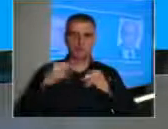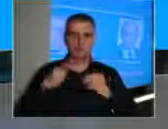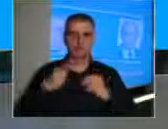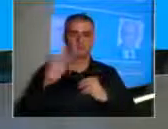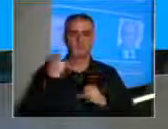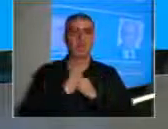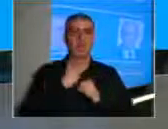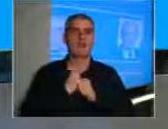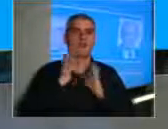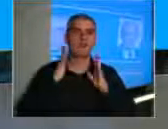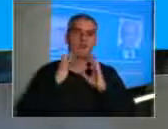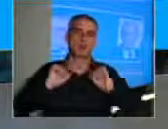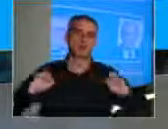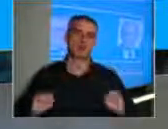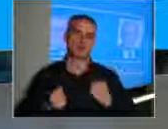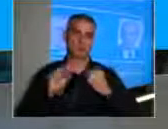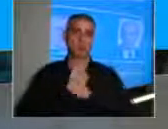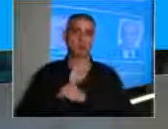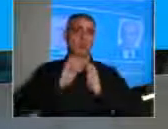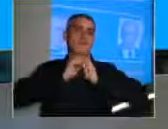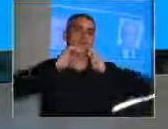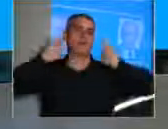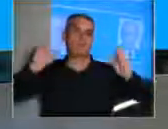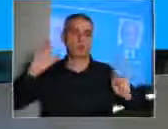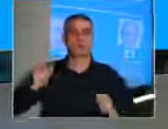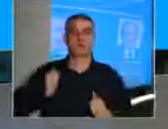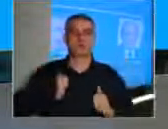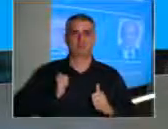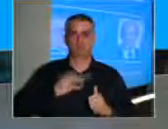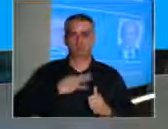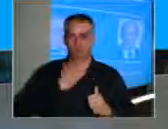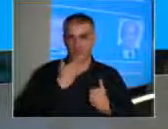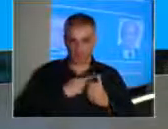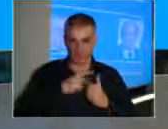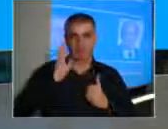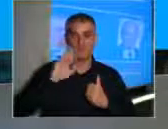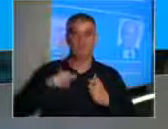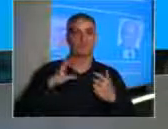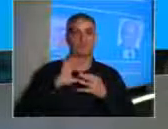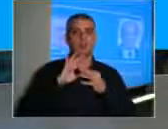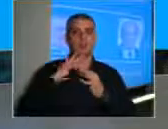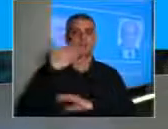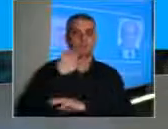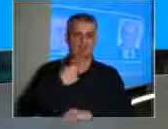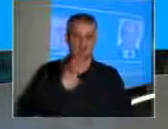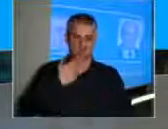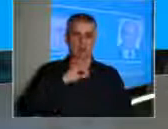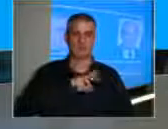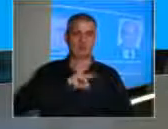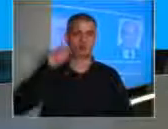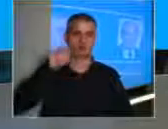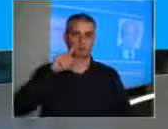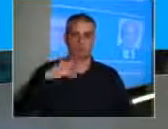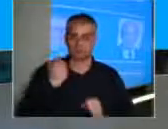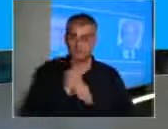זה עבודה מאוד מאוד מאומצת של תקופה ארוכה, גם של כוחות הביטחון שלנו, וגם של הקשר המדיני בינינו לבין רוסיה.